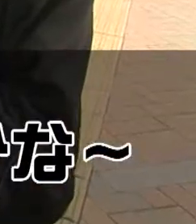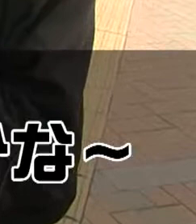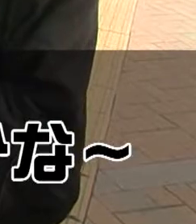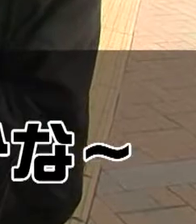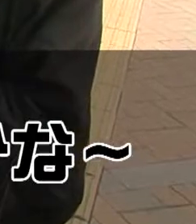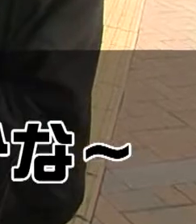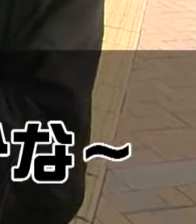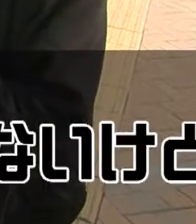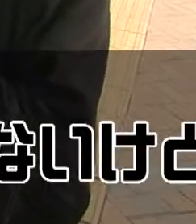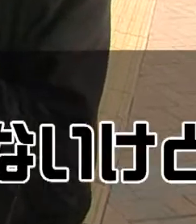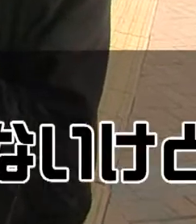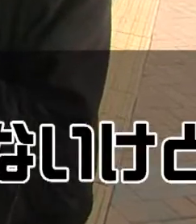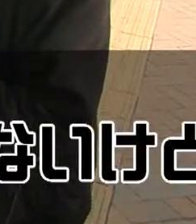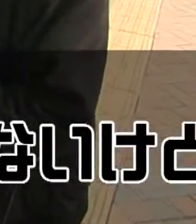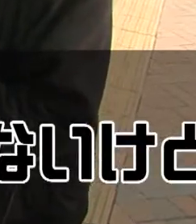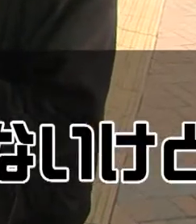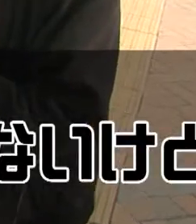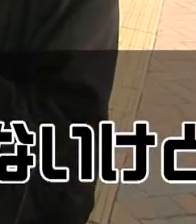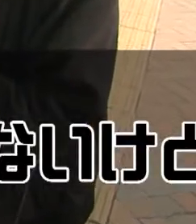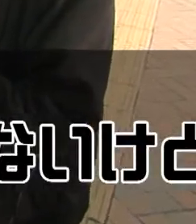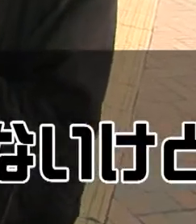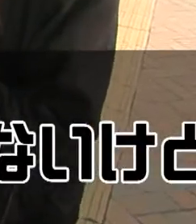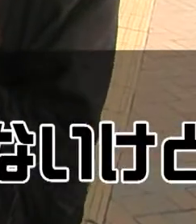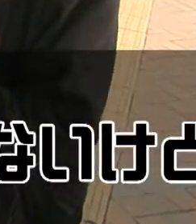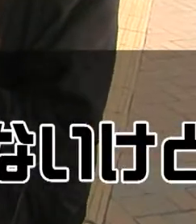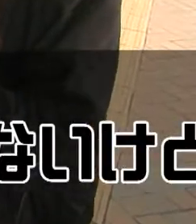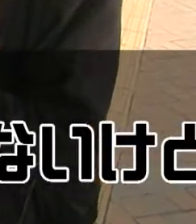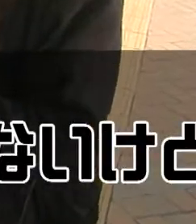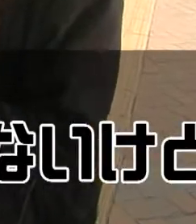ないかな。それはちょっと僕も分からないです、うん。